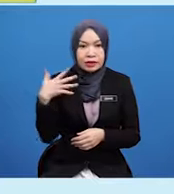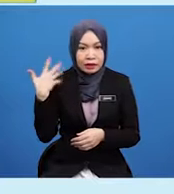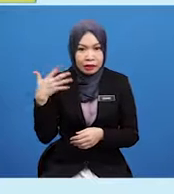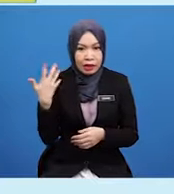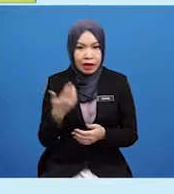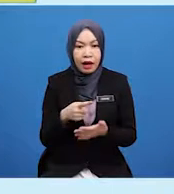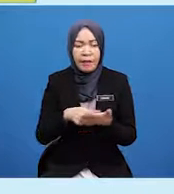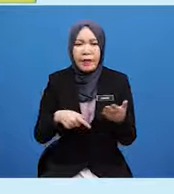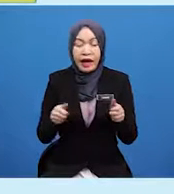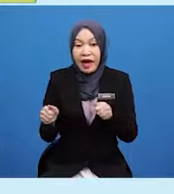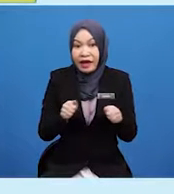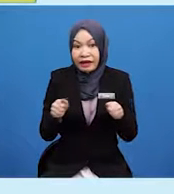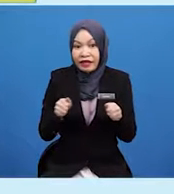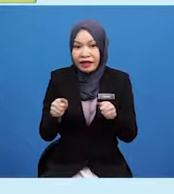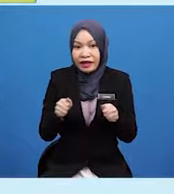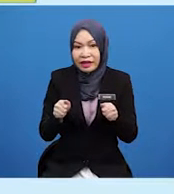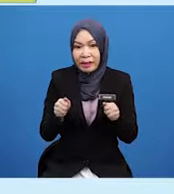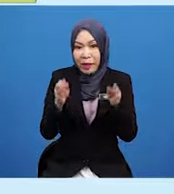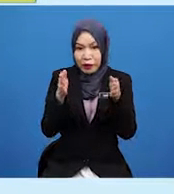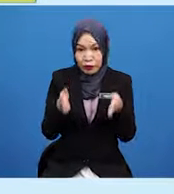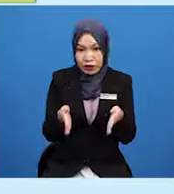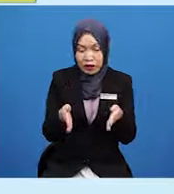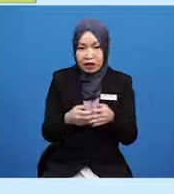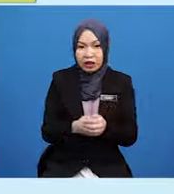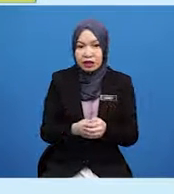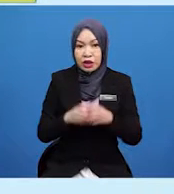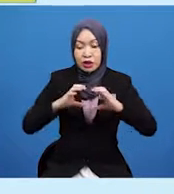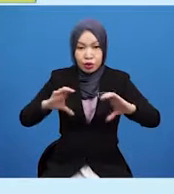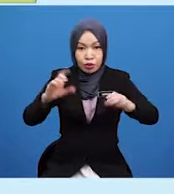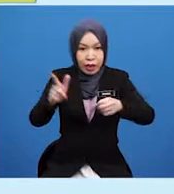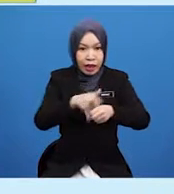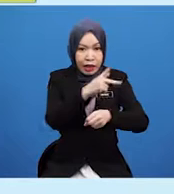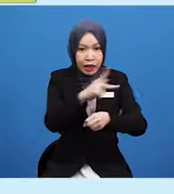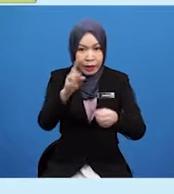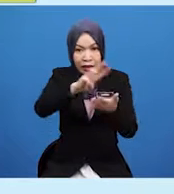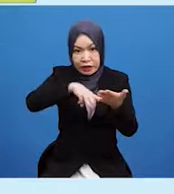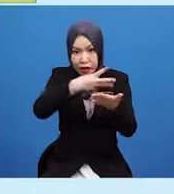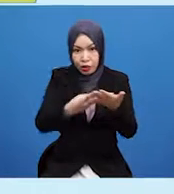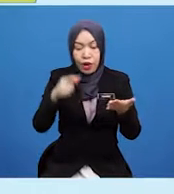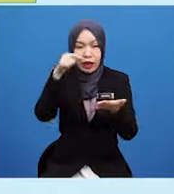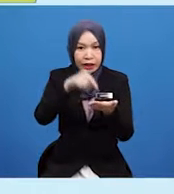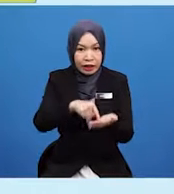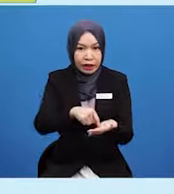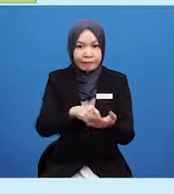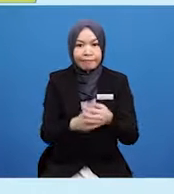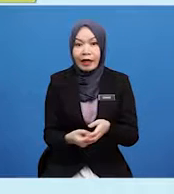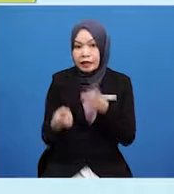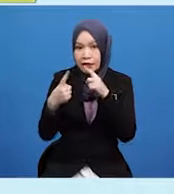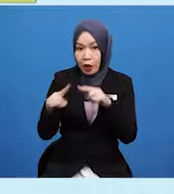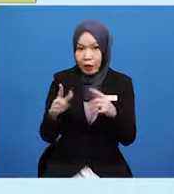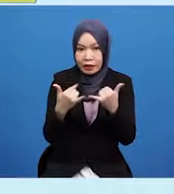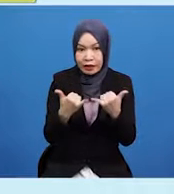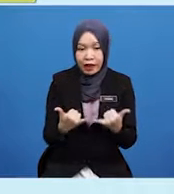zaman dahulu coba lengkap kan mengikut aspek yang diberi dalam jadwal pada zaman paleolitik